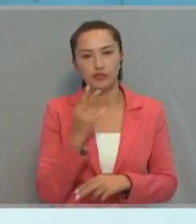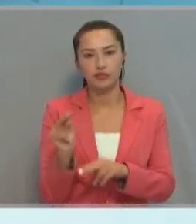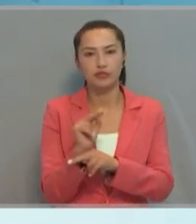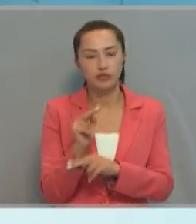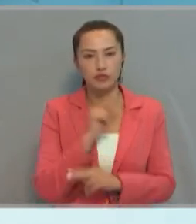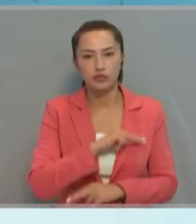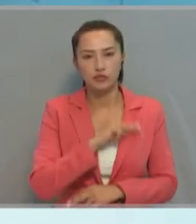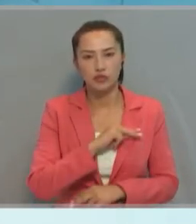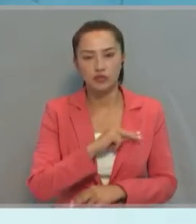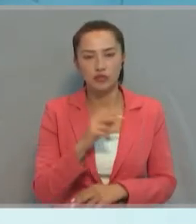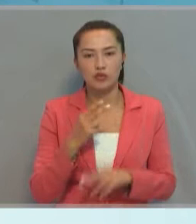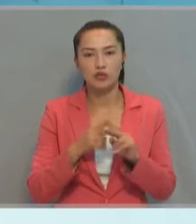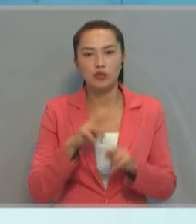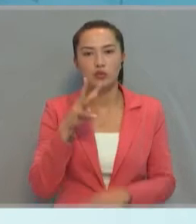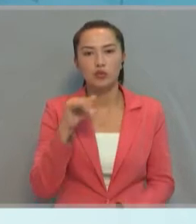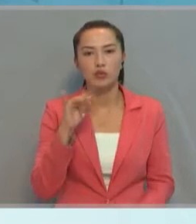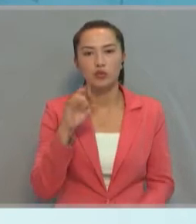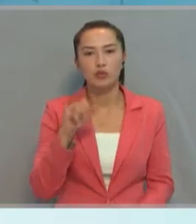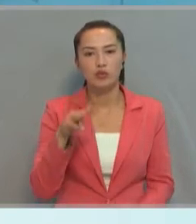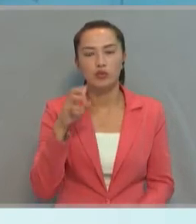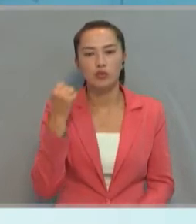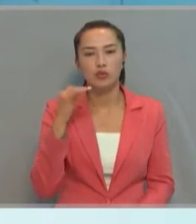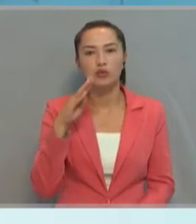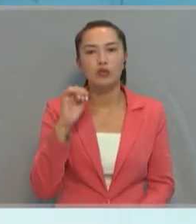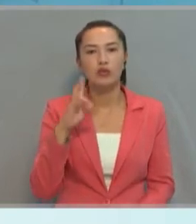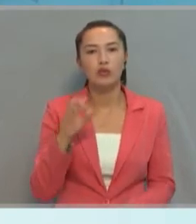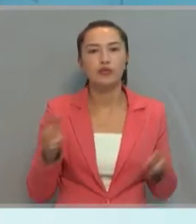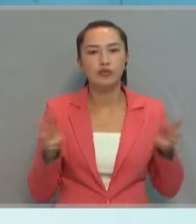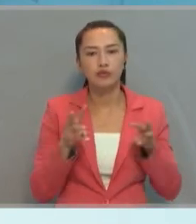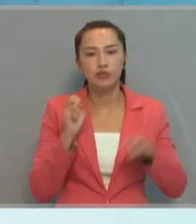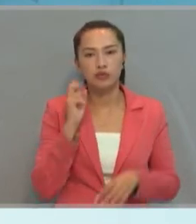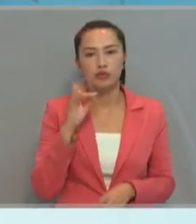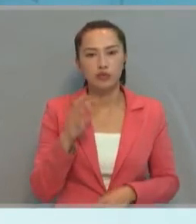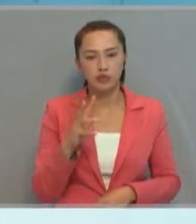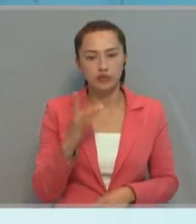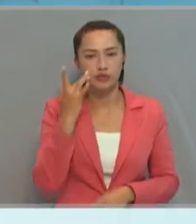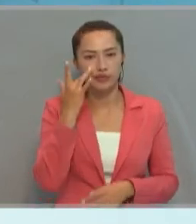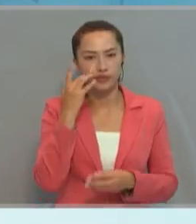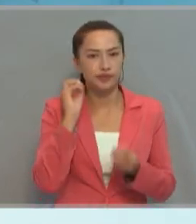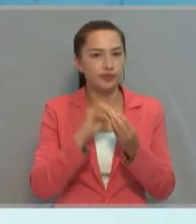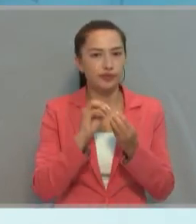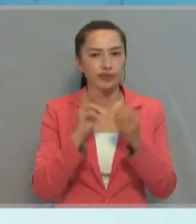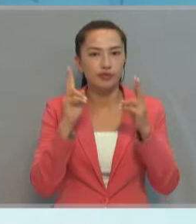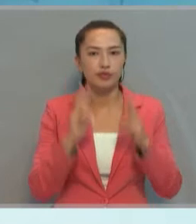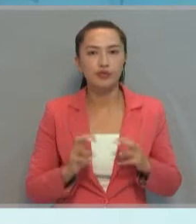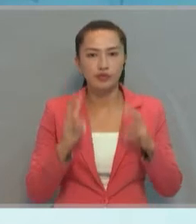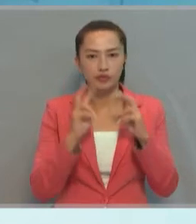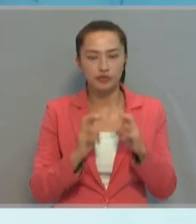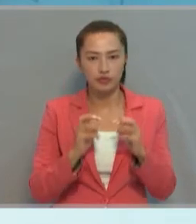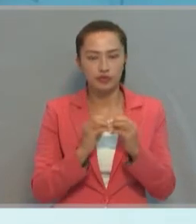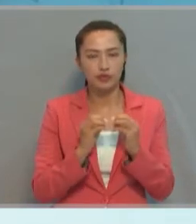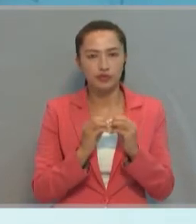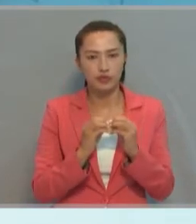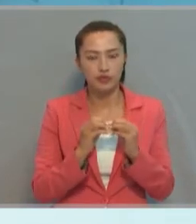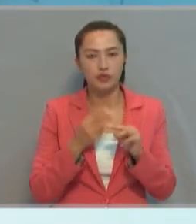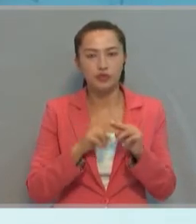Ол үнемі қала әкімі Мұрат Әйтеновтің бақылауында. Жақында ғана бірқатар құрылыс басында болған қала басшысы ең алдымен халыққа